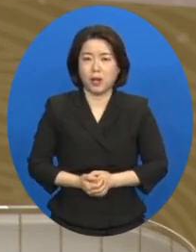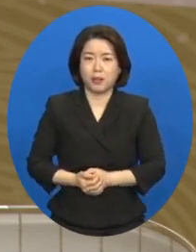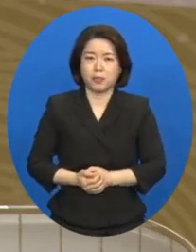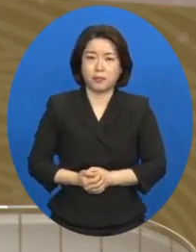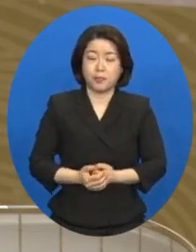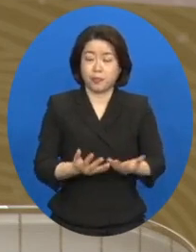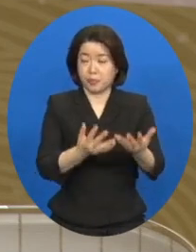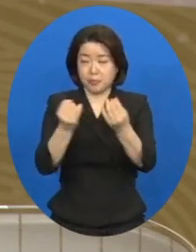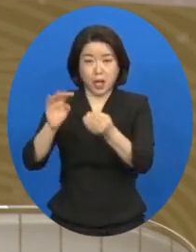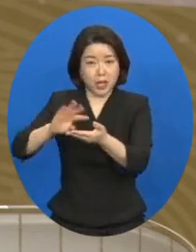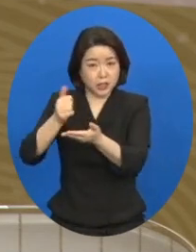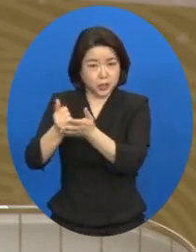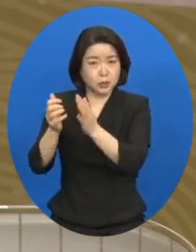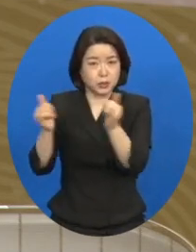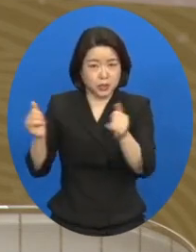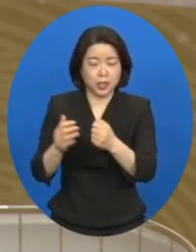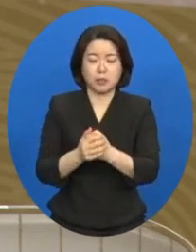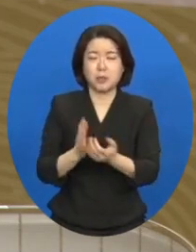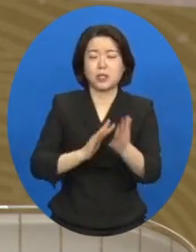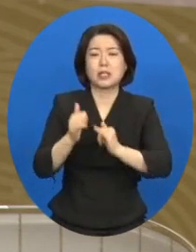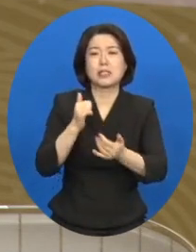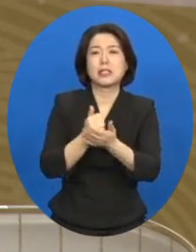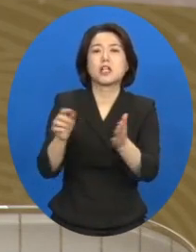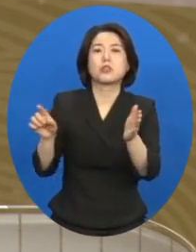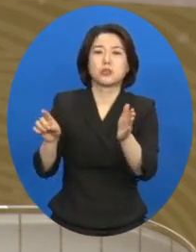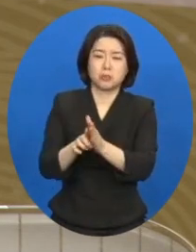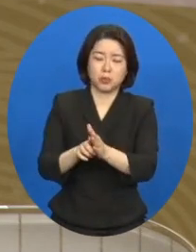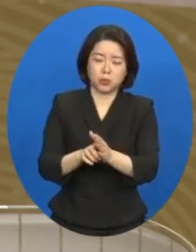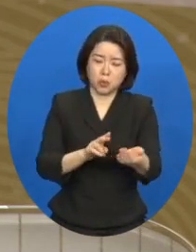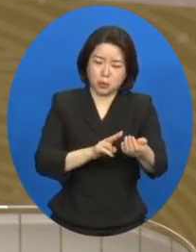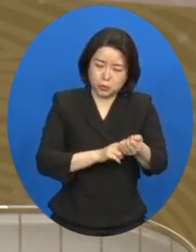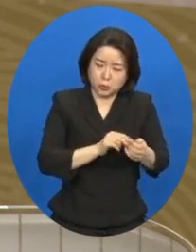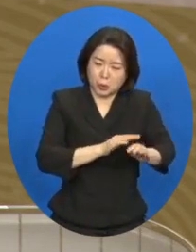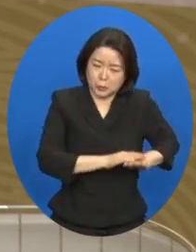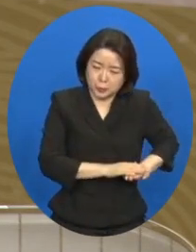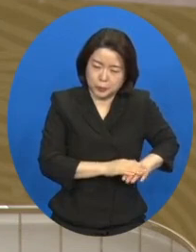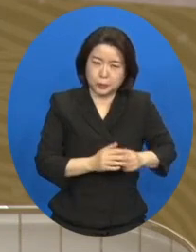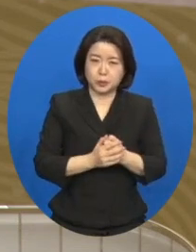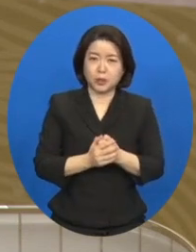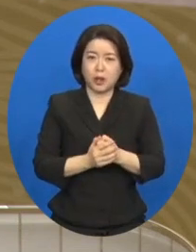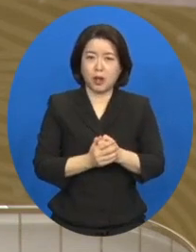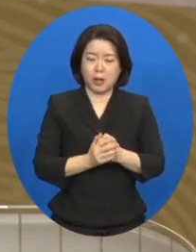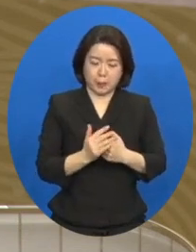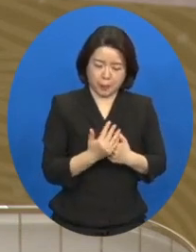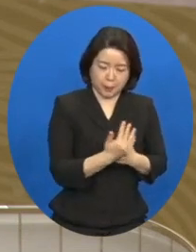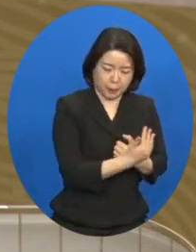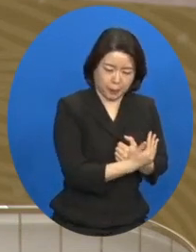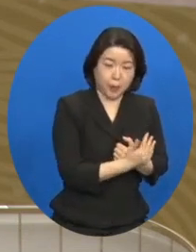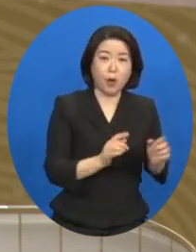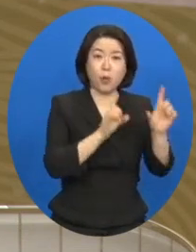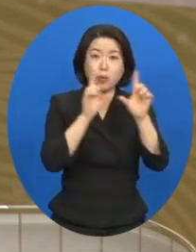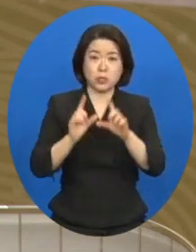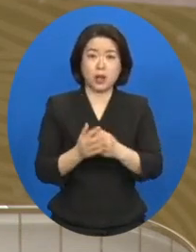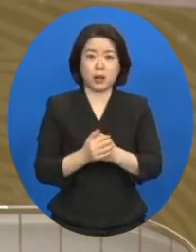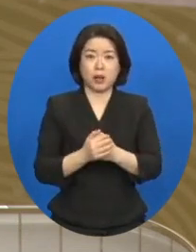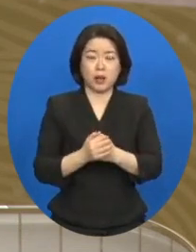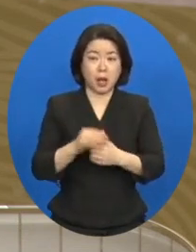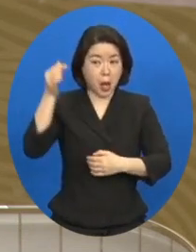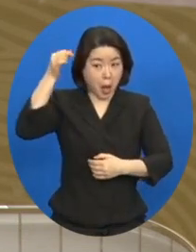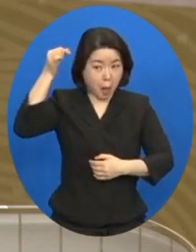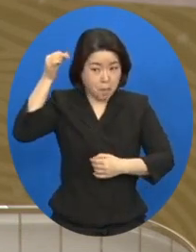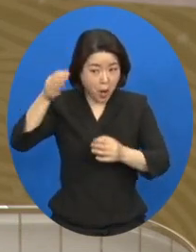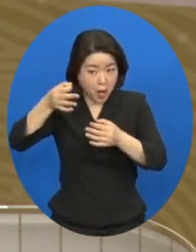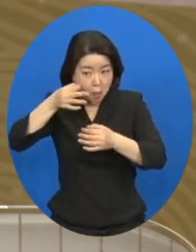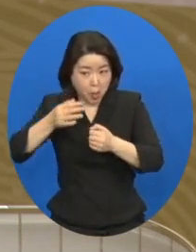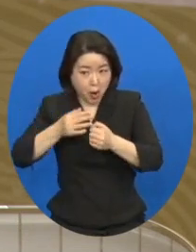많은 그리스도인들이 예수를 믿고도 숨기고 누르고 감추고 그렇게 삽니다. 머리카락 보일라